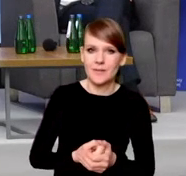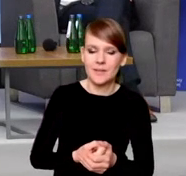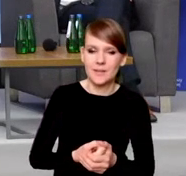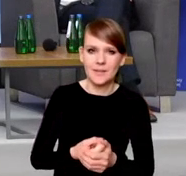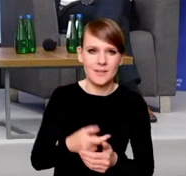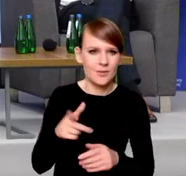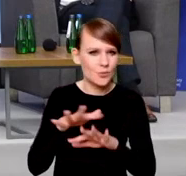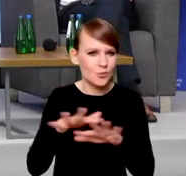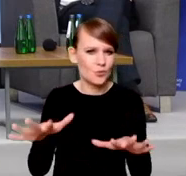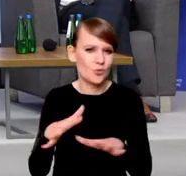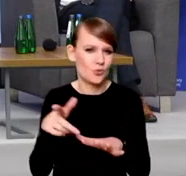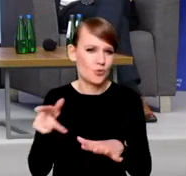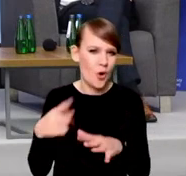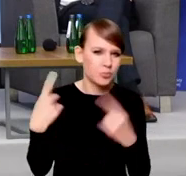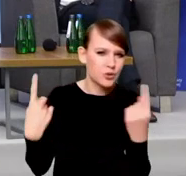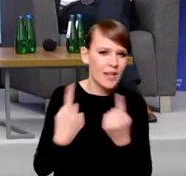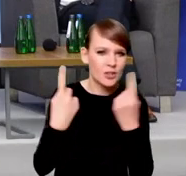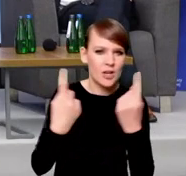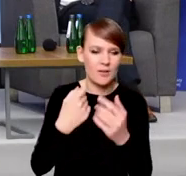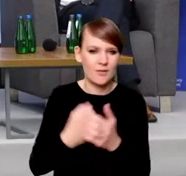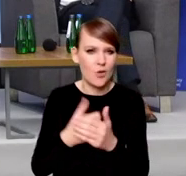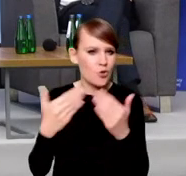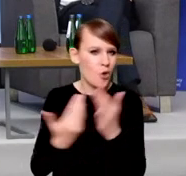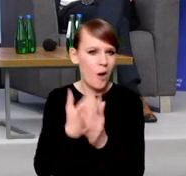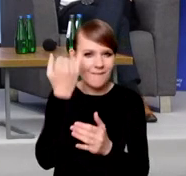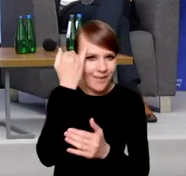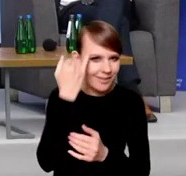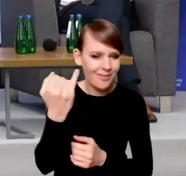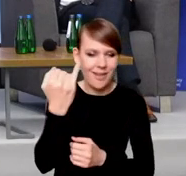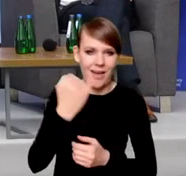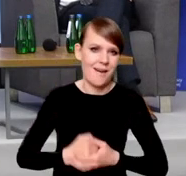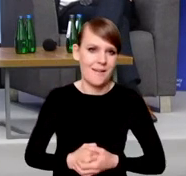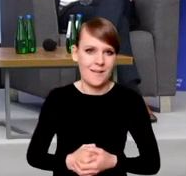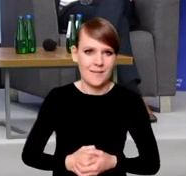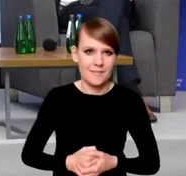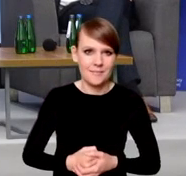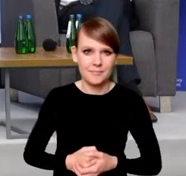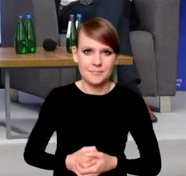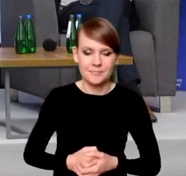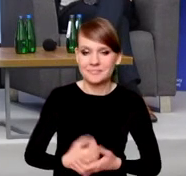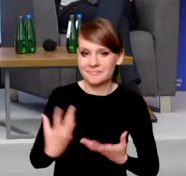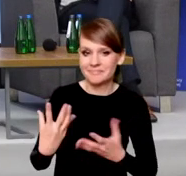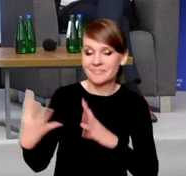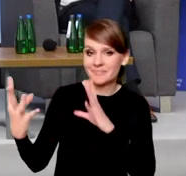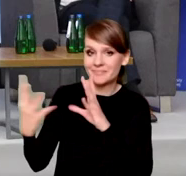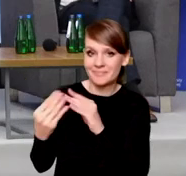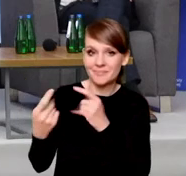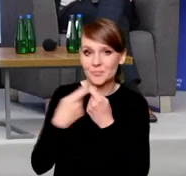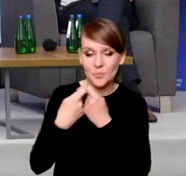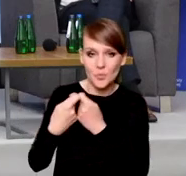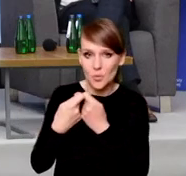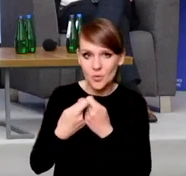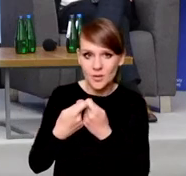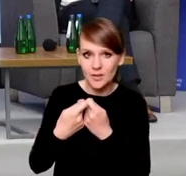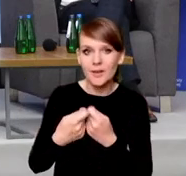przedsiębiorczą, nowych idei. Zresztą prowadzimy wspólnie